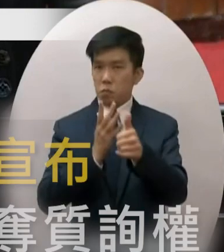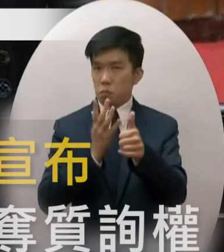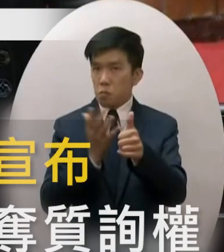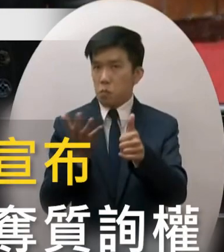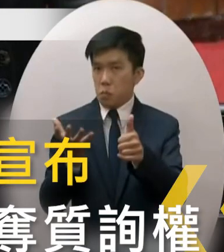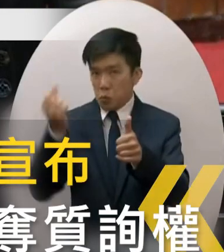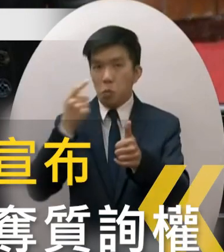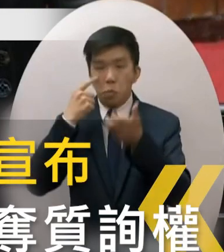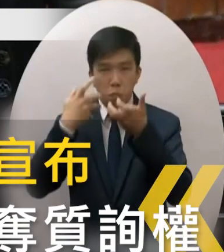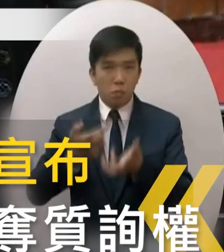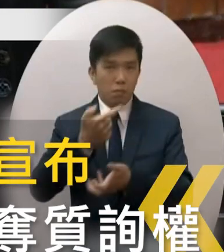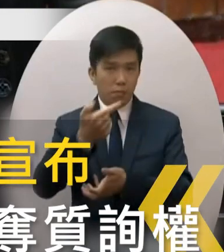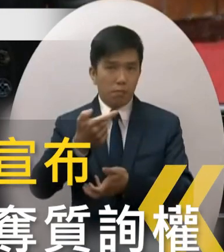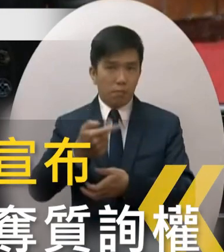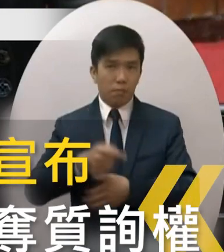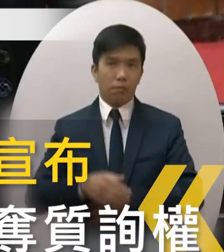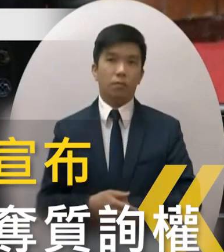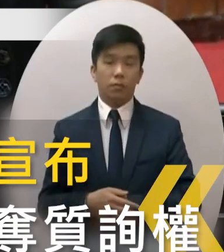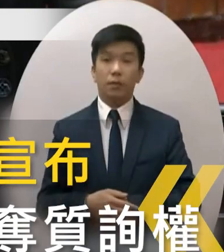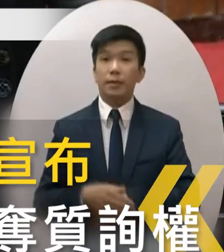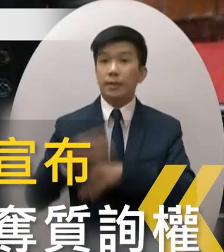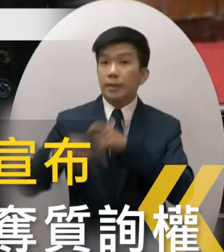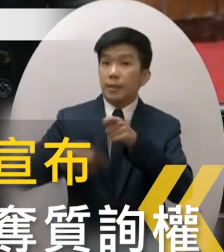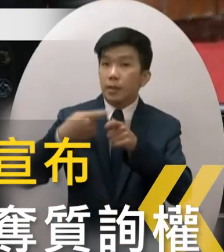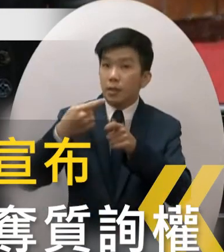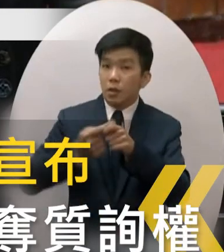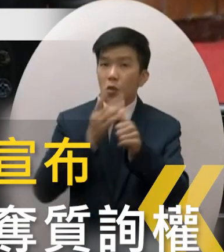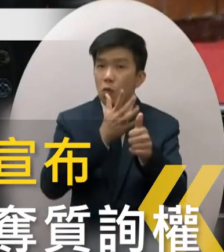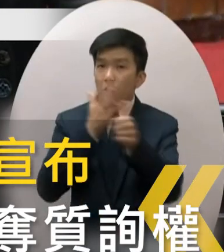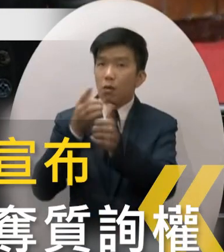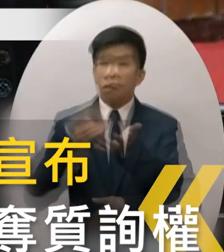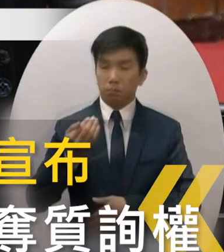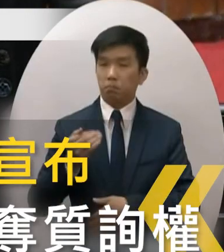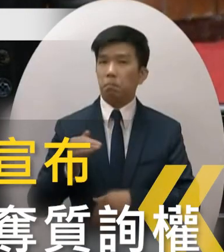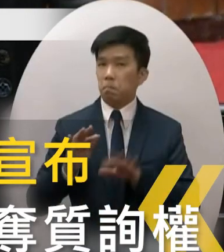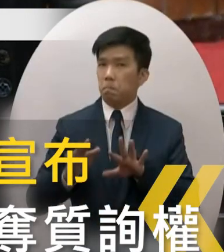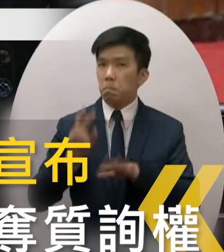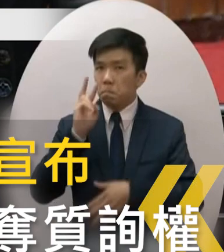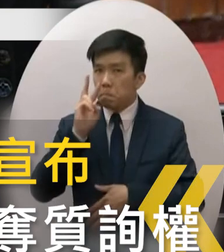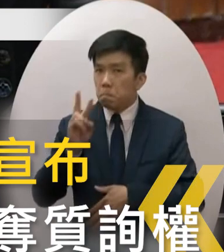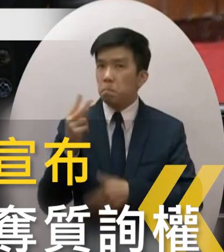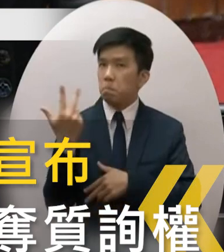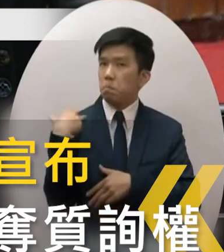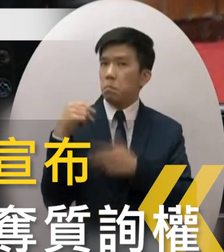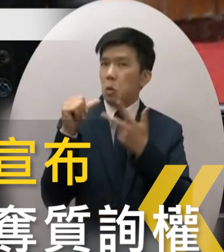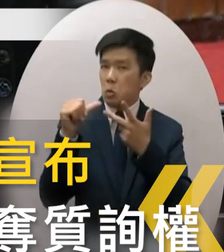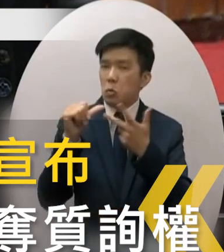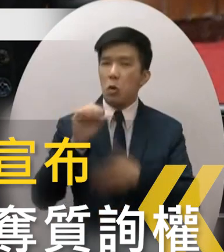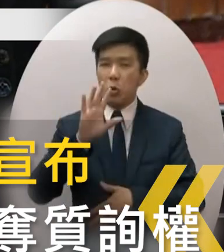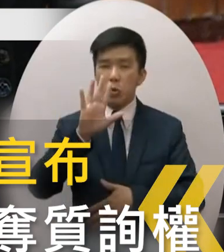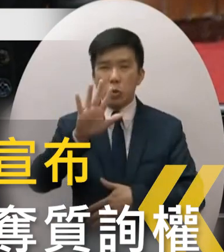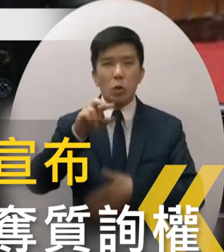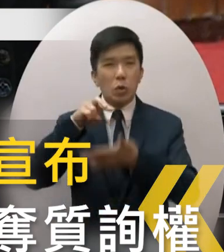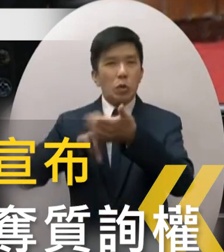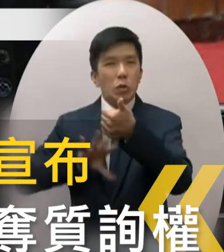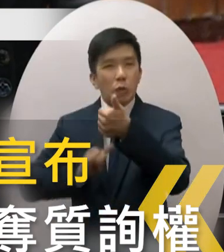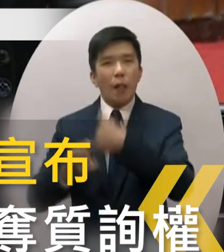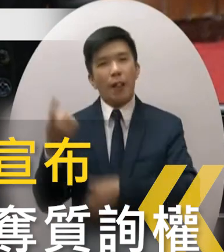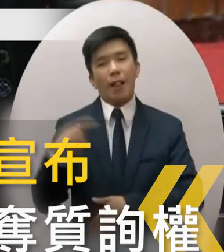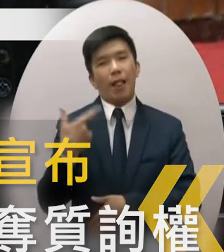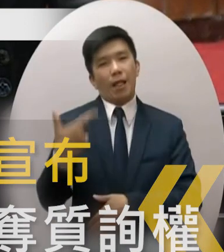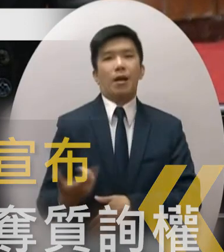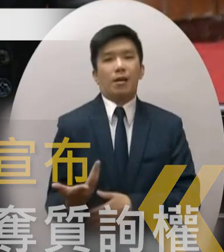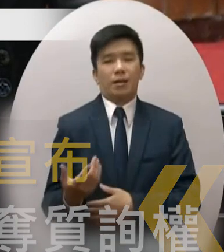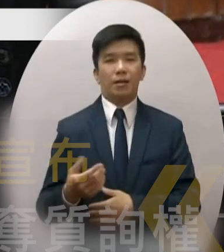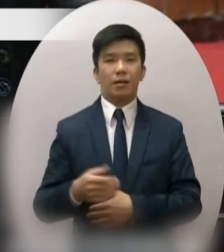质询非常非常重视，因为一年也只能总质询两次。我们有些委员迟到，有